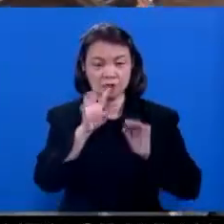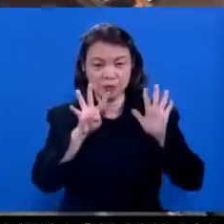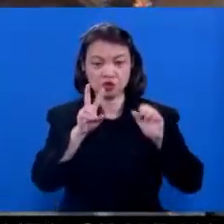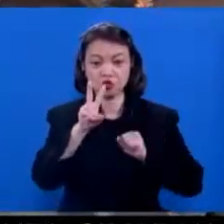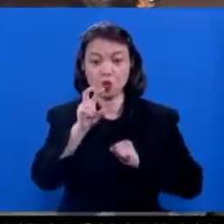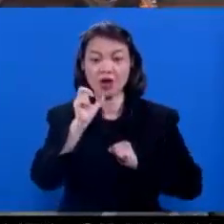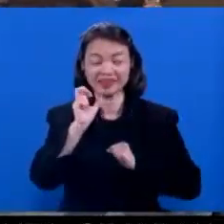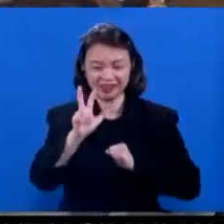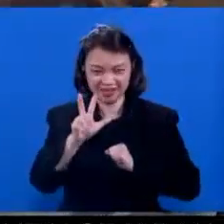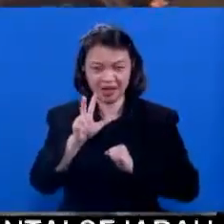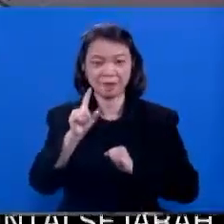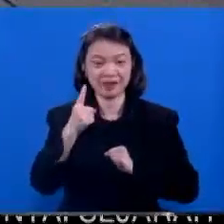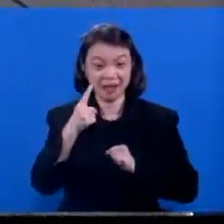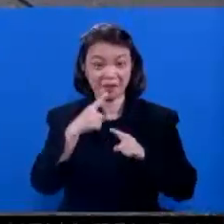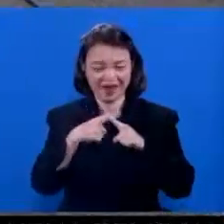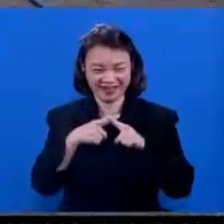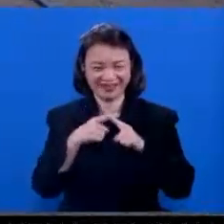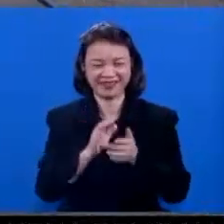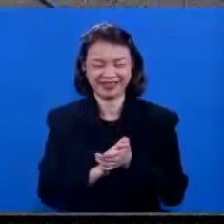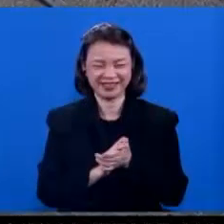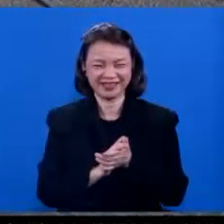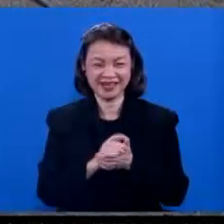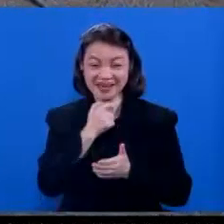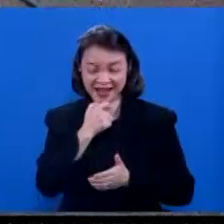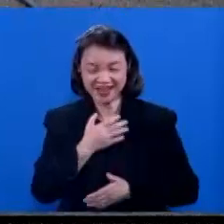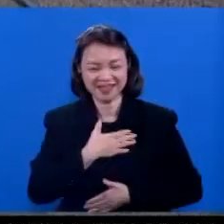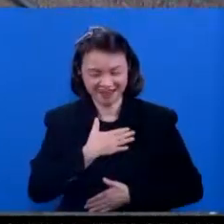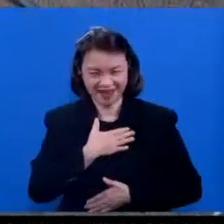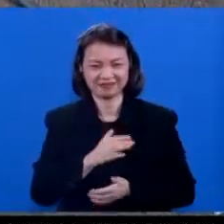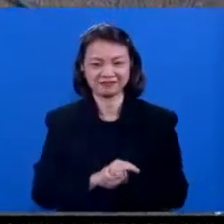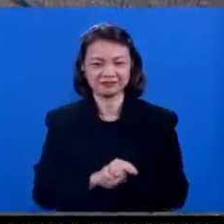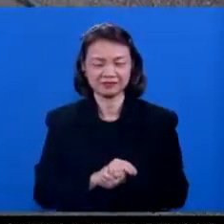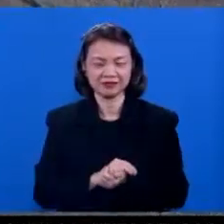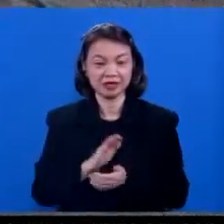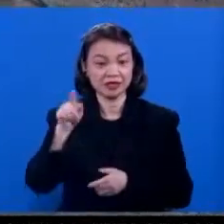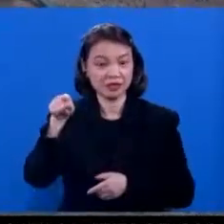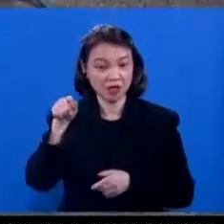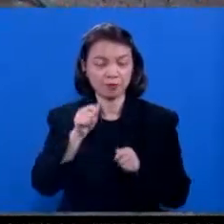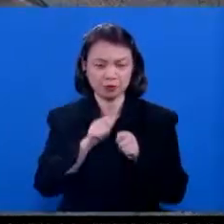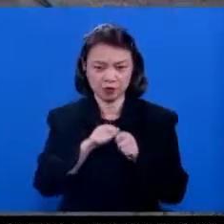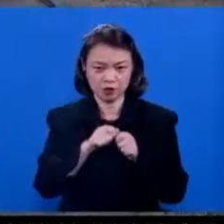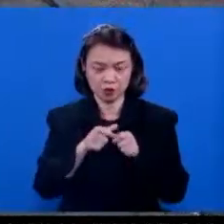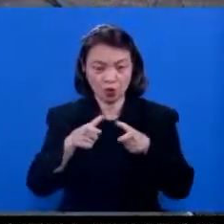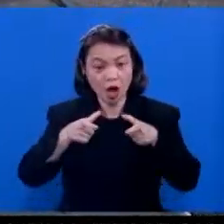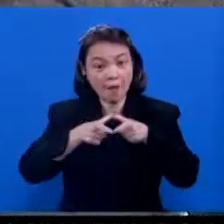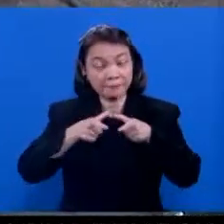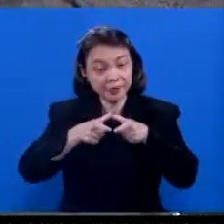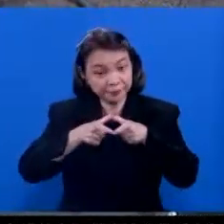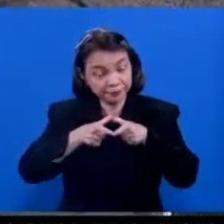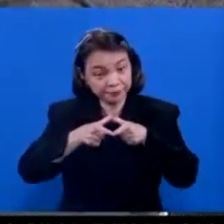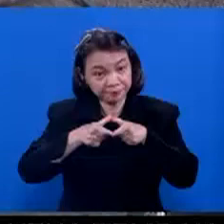pertamanya. Itu nenek buyut saya yang pertama ya, itu dia bikin kayak kue apem gitu, terus